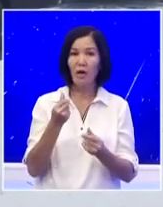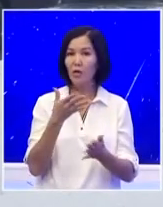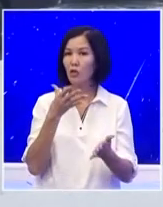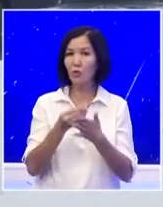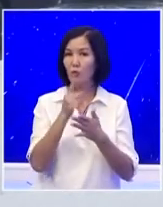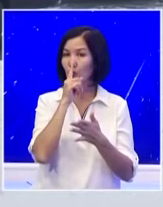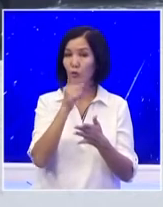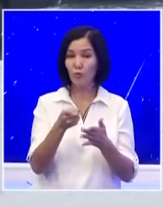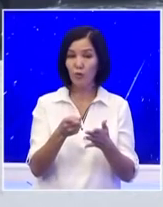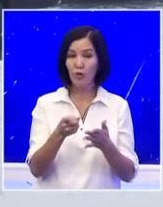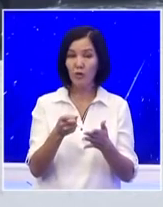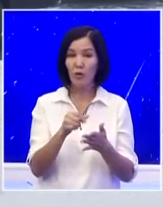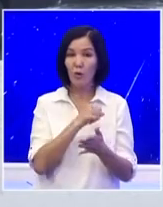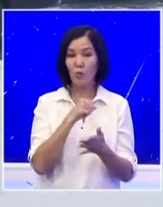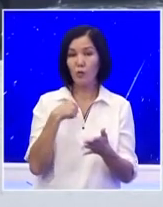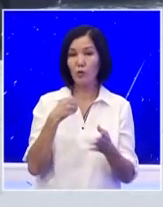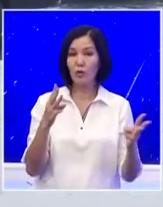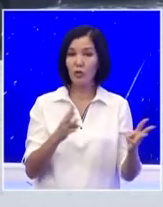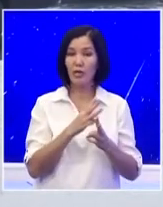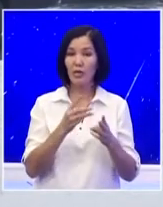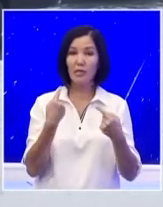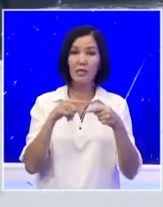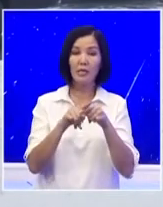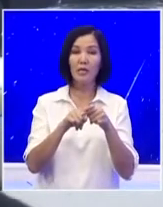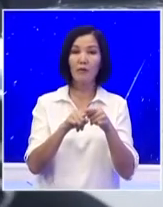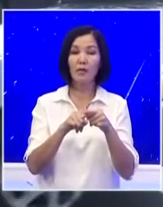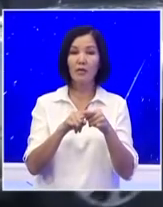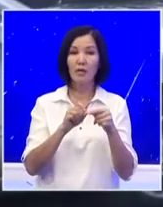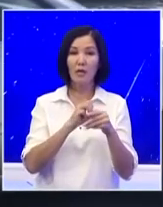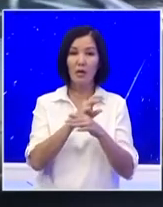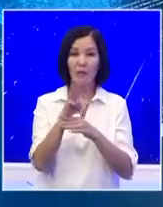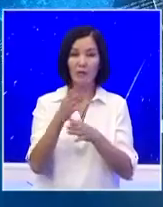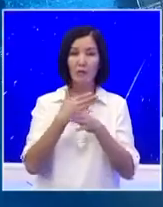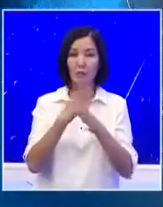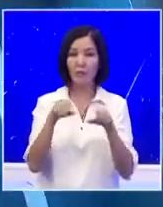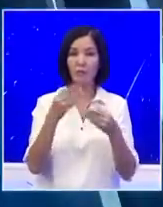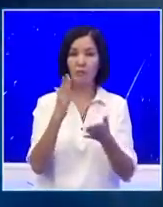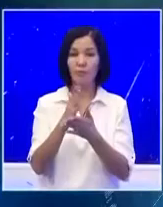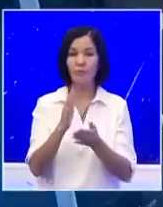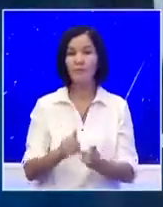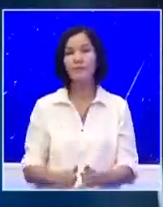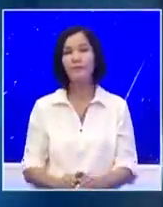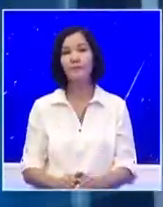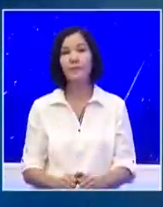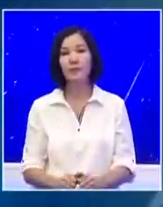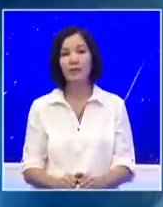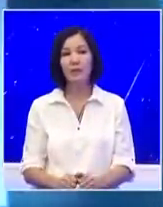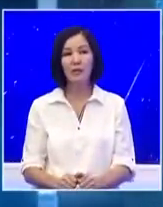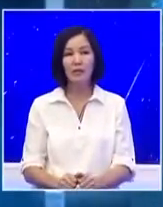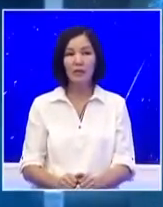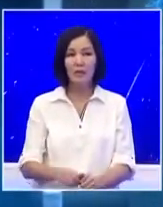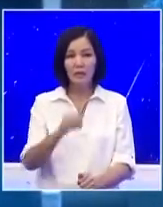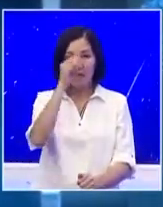нетіп жатқан жоқ, біз тек қана техникалық жабдықтармен ғана қамтамасыз етіп отырмыз. Рахат Рахымжанов, Абылай Құттықбай, Жетісу